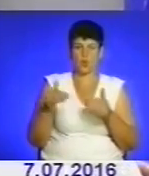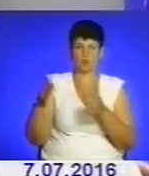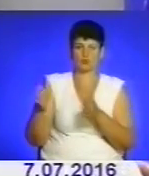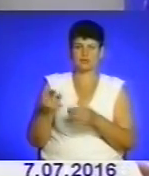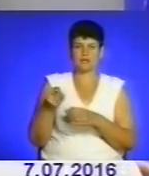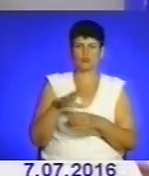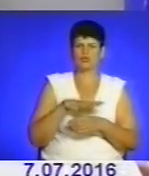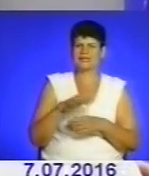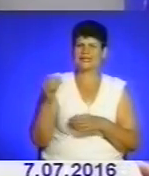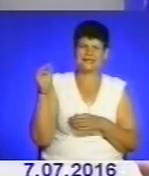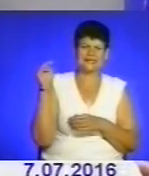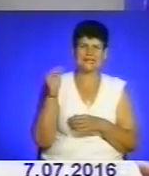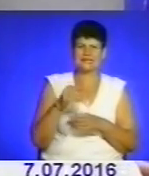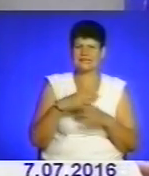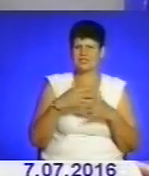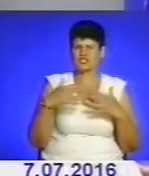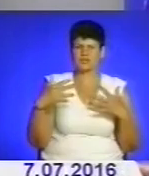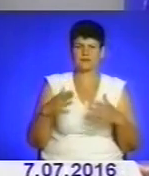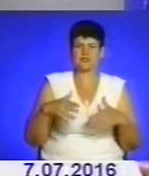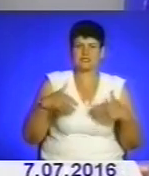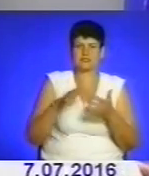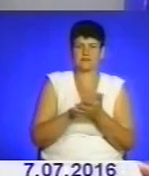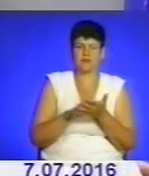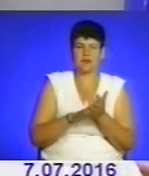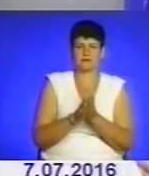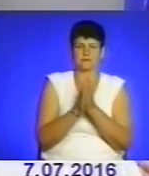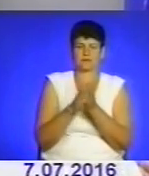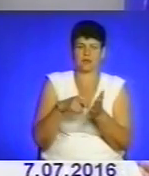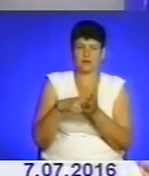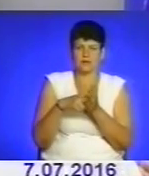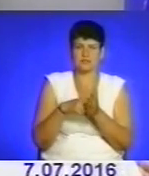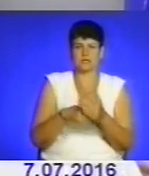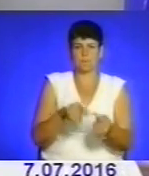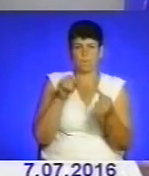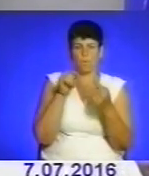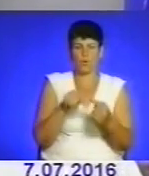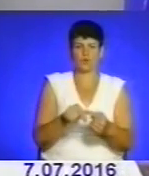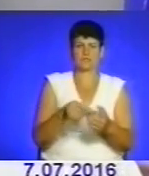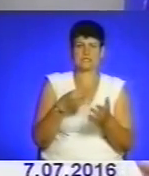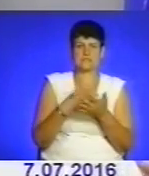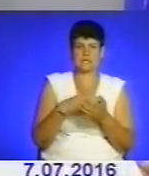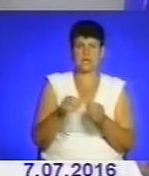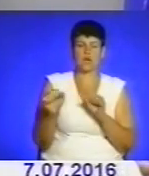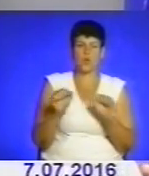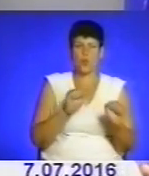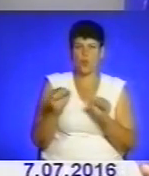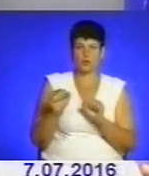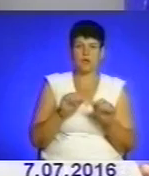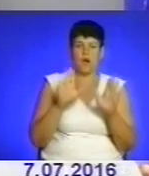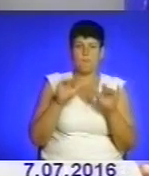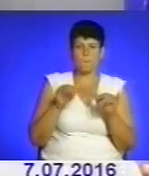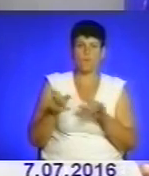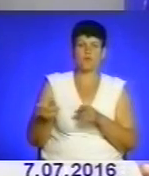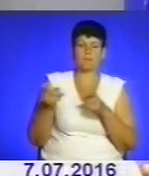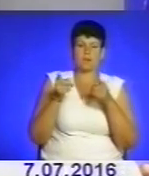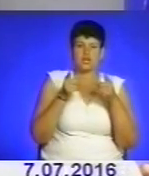тисячі звернень і заяв громадян, які протестують проти сучасної тарифної політики уряду, а потім перейшли вже під акомпанемент дощу